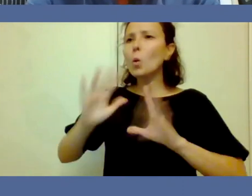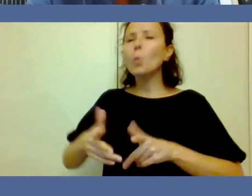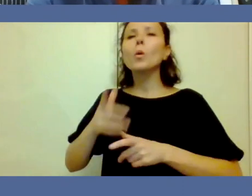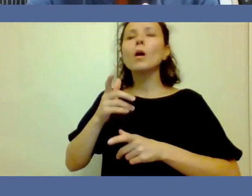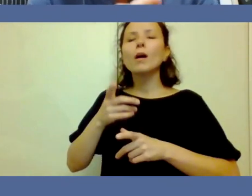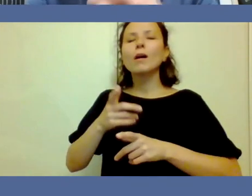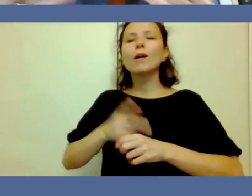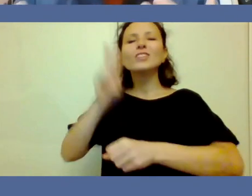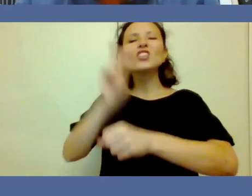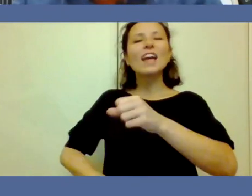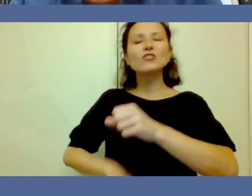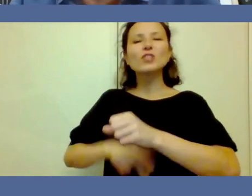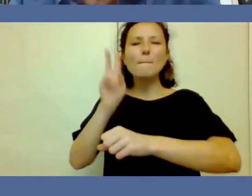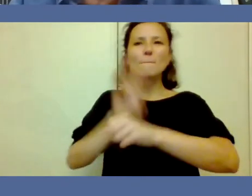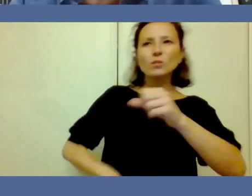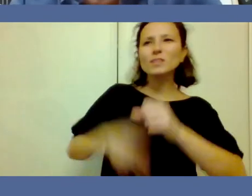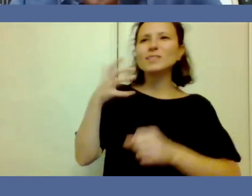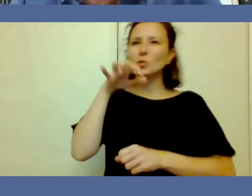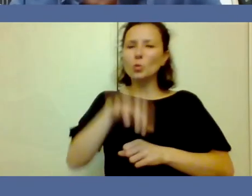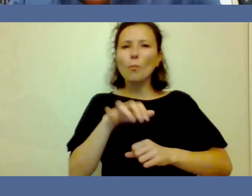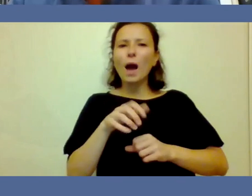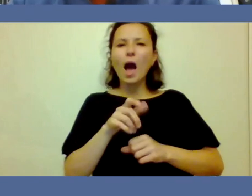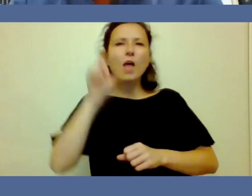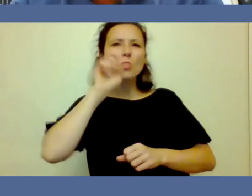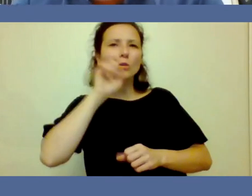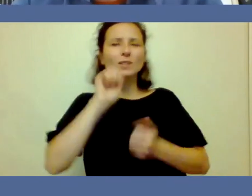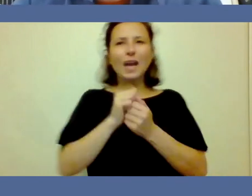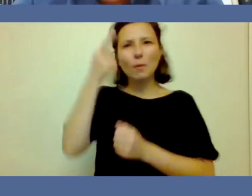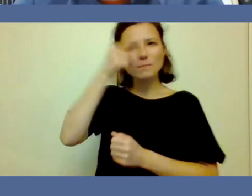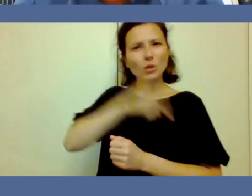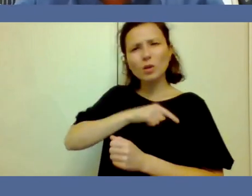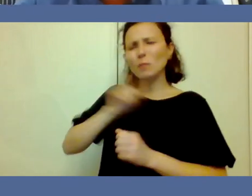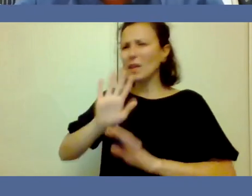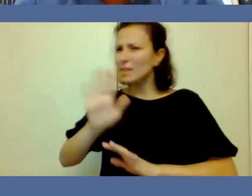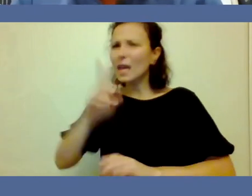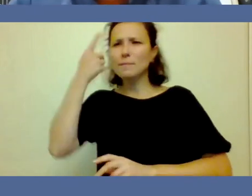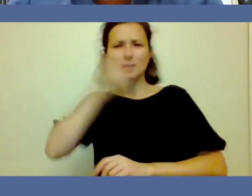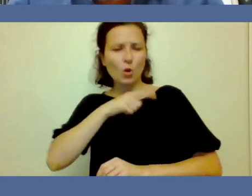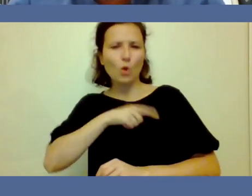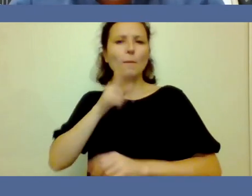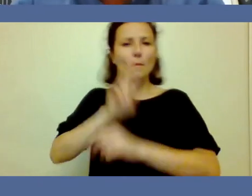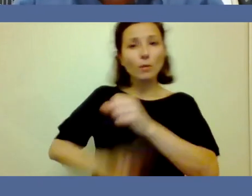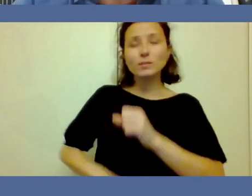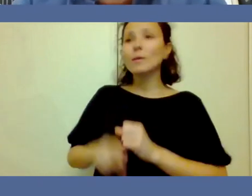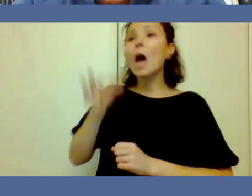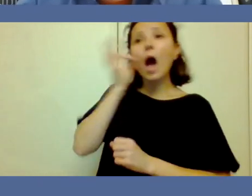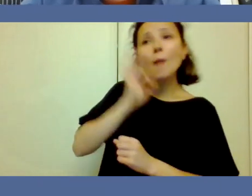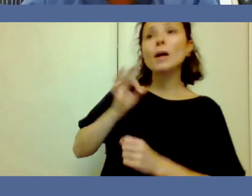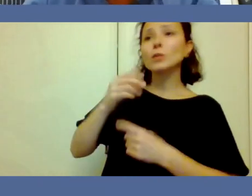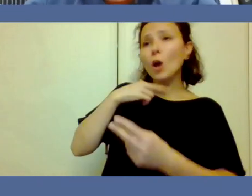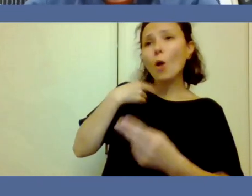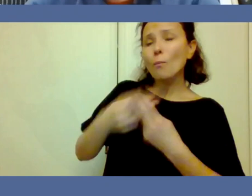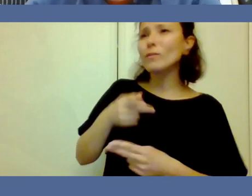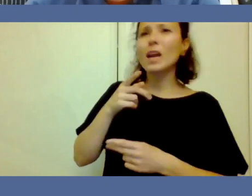policjantem z dochodzeniówki albo psychologiem? Nie mówię psychologiem policyjnym, ale psychologiem, a pani odpowie, ależ ja jestem